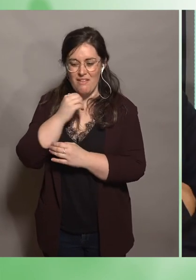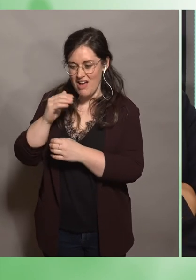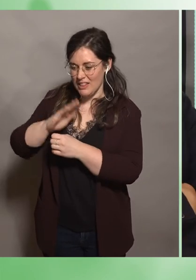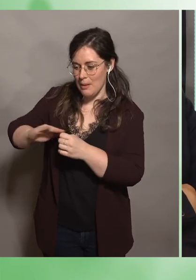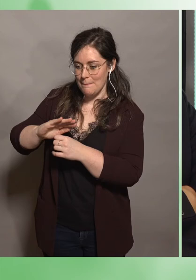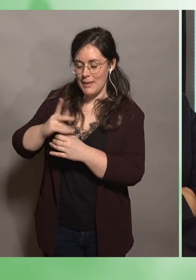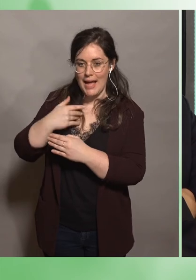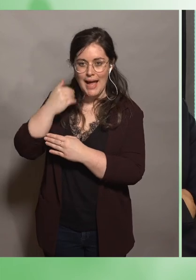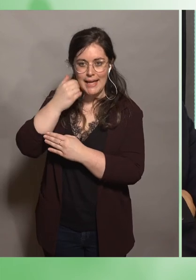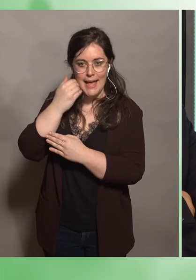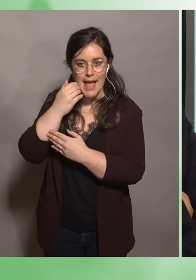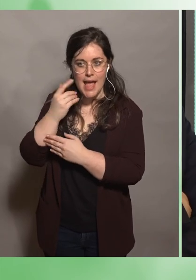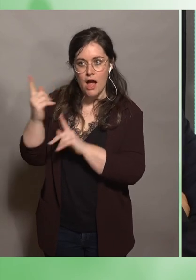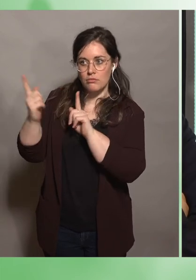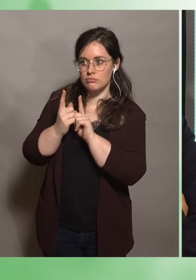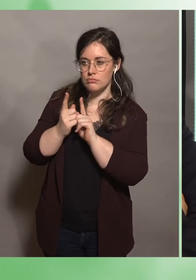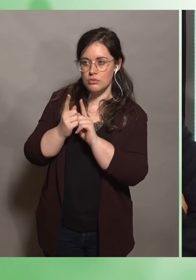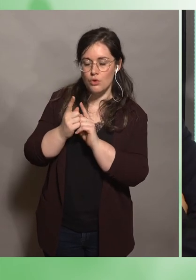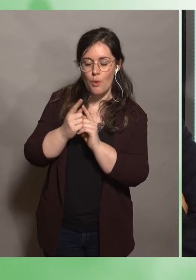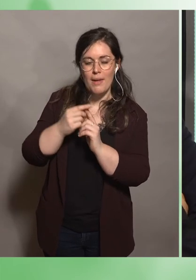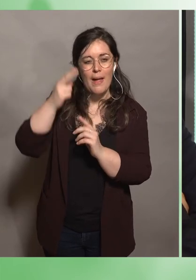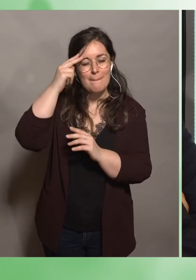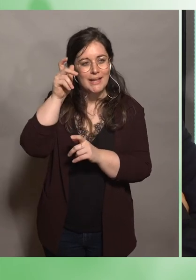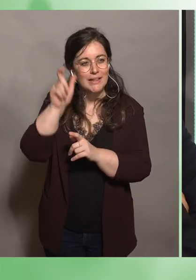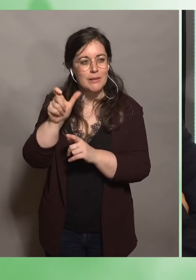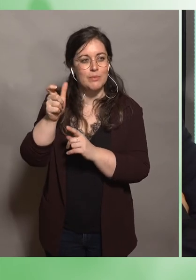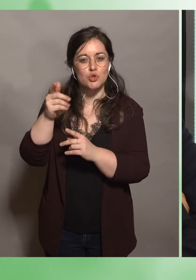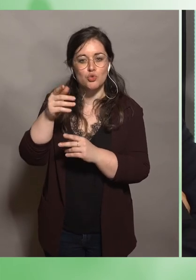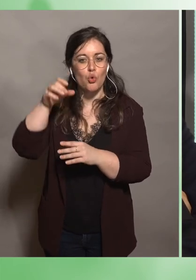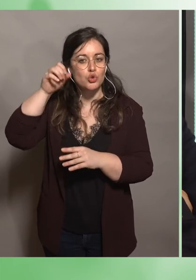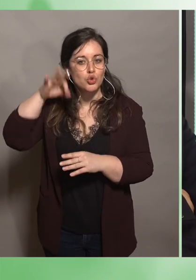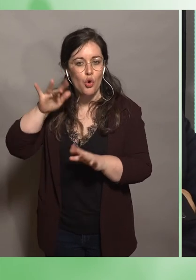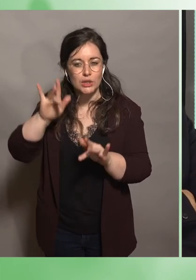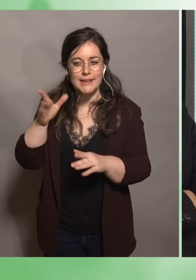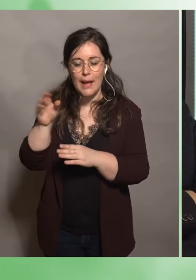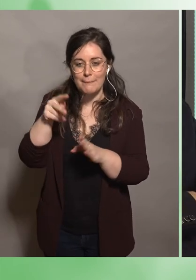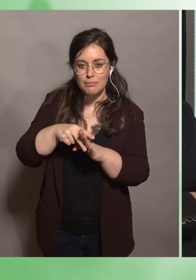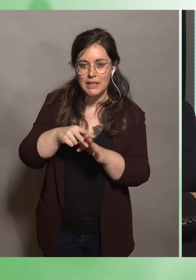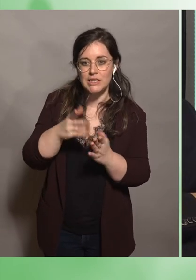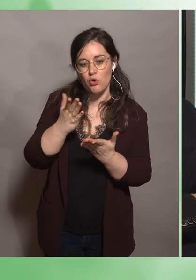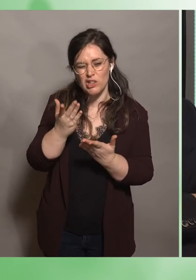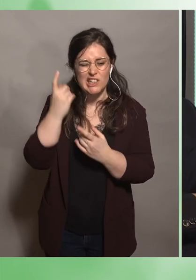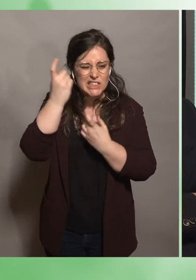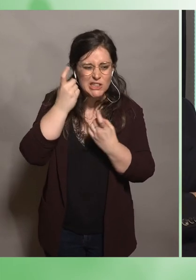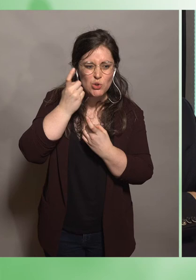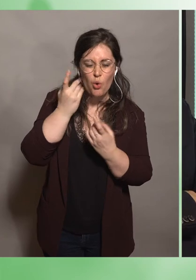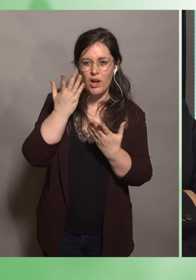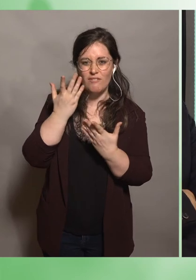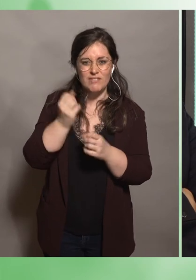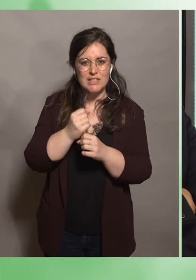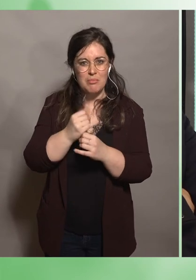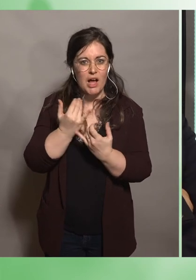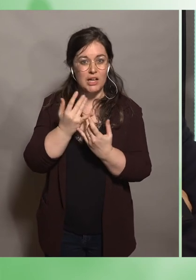gesagt, ein Bekannter von ihm hat eine Tochter mit einer Behinderung und er macht sich Sorgen. Er ist jetzt schon im fortgeschrittenen Alter, was wird aus der einmal